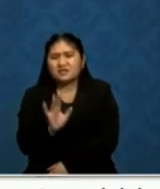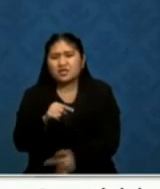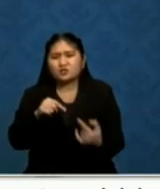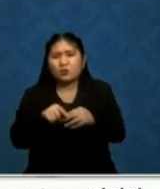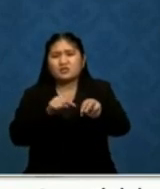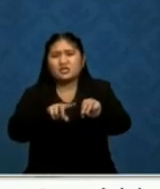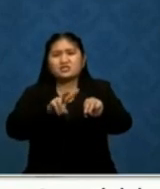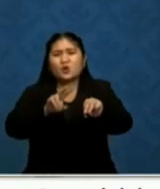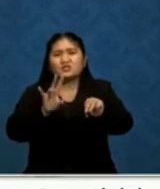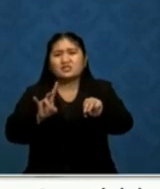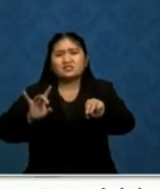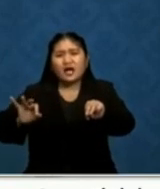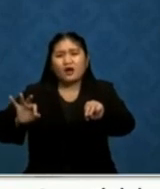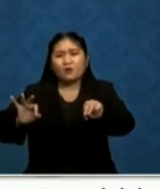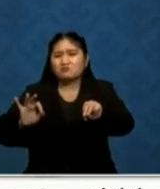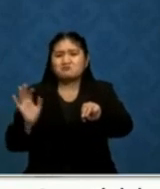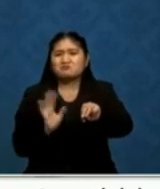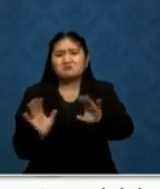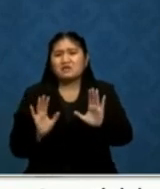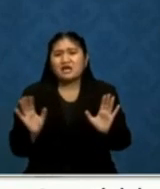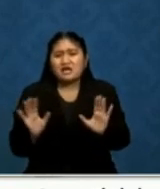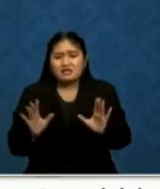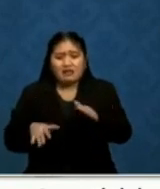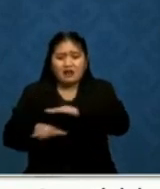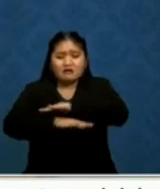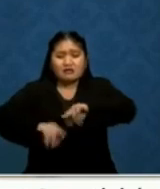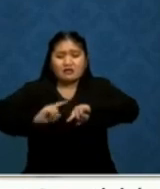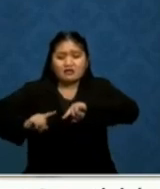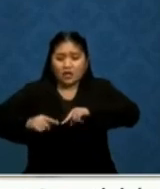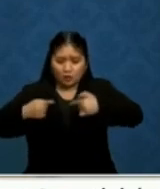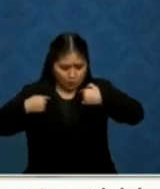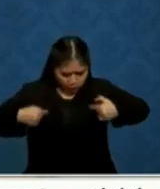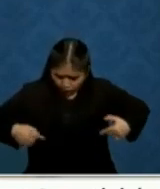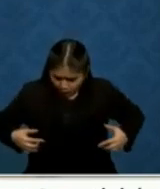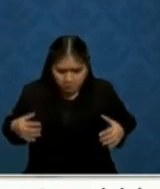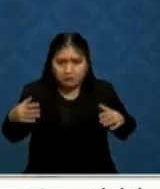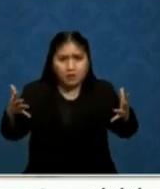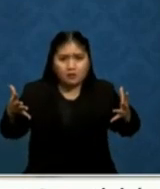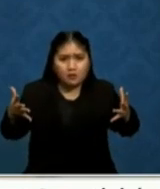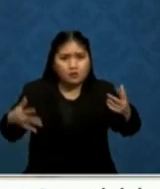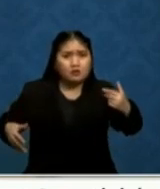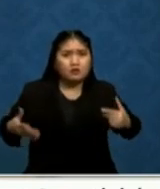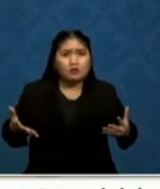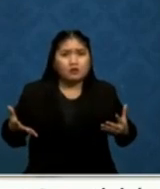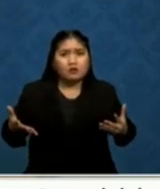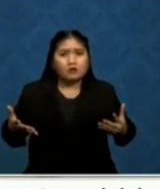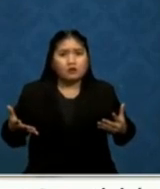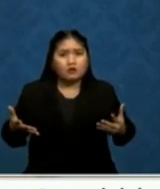ที่279ไม่มีหลักฐานร่องรอยบนร่างกายตำรวจก็ไม่รับแจ้งความค่ะ